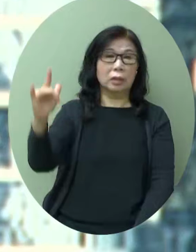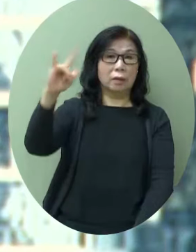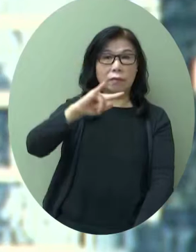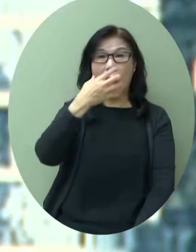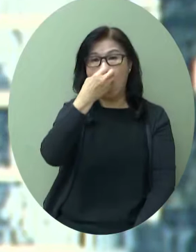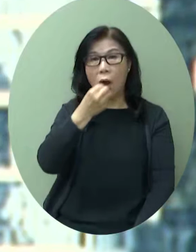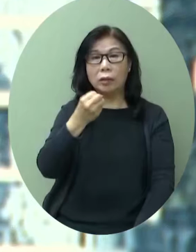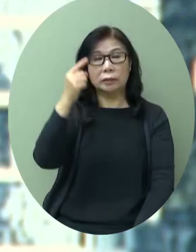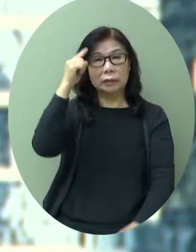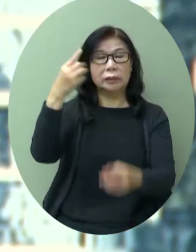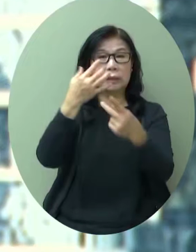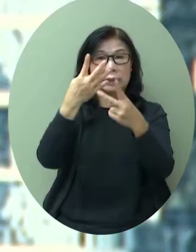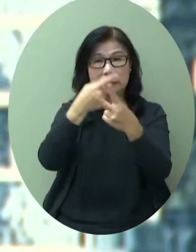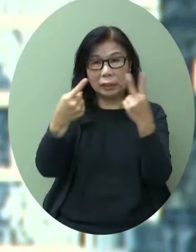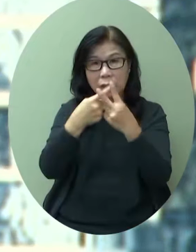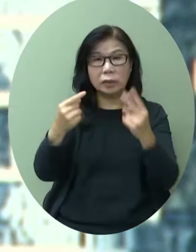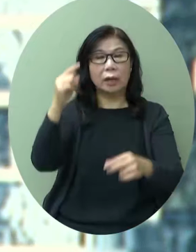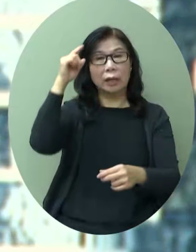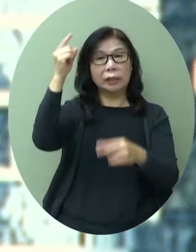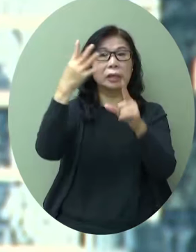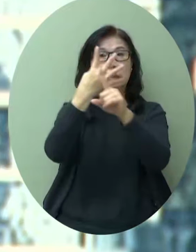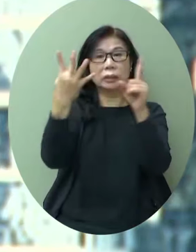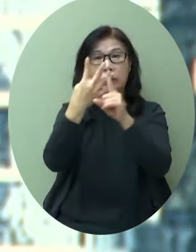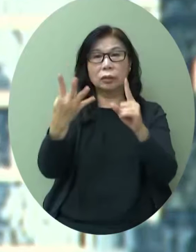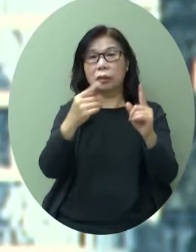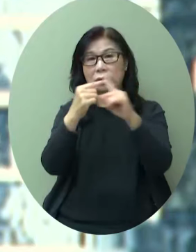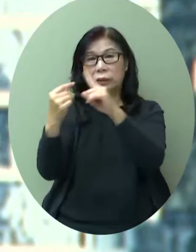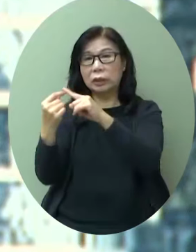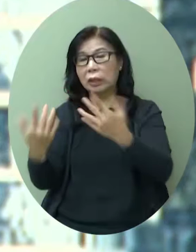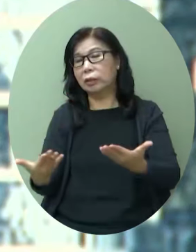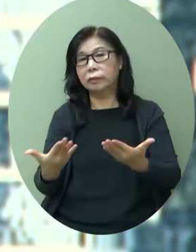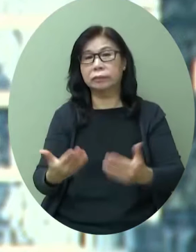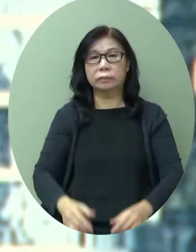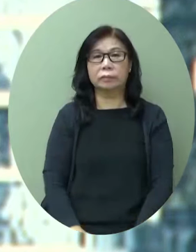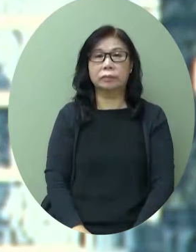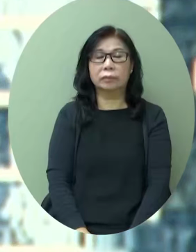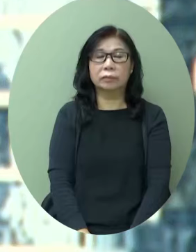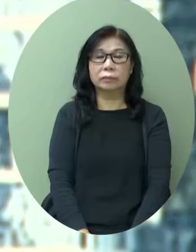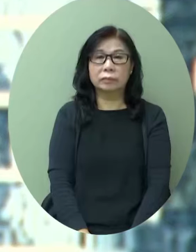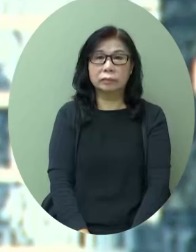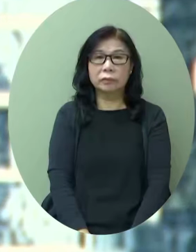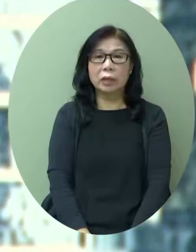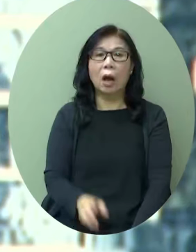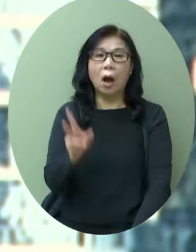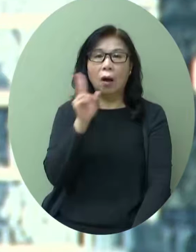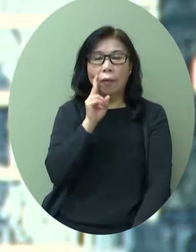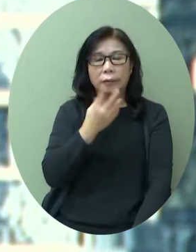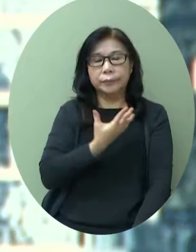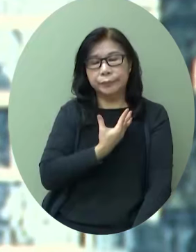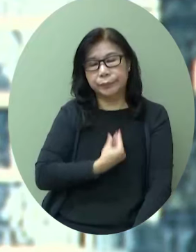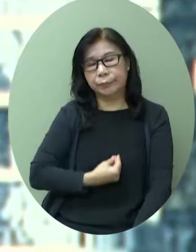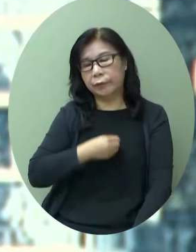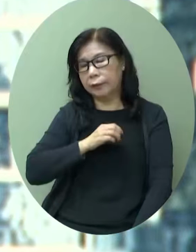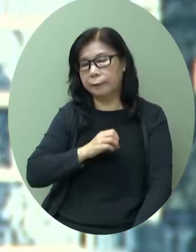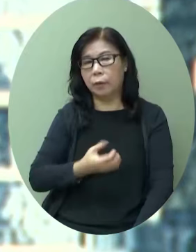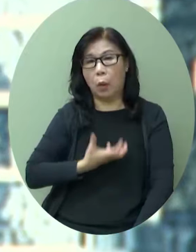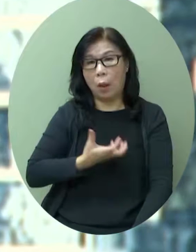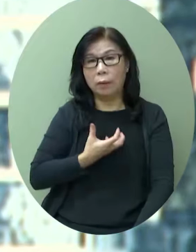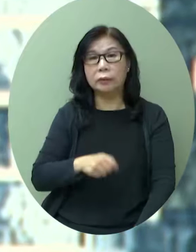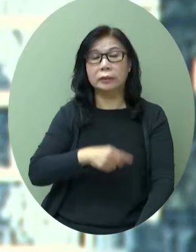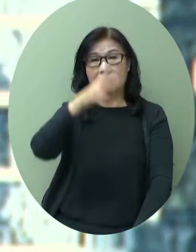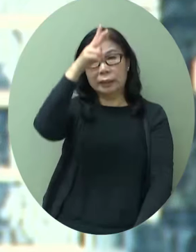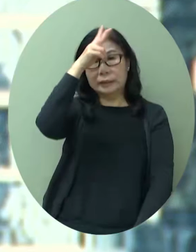港21天、14天呢，事實上係市民係有啲嘅不耐煩啦嚇。 尤其是政府又